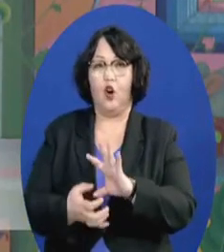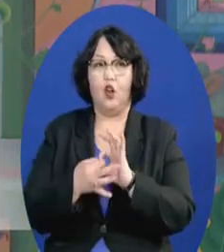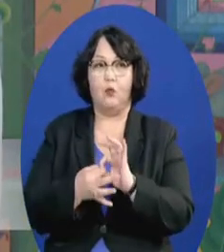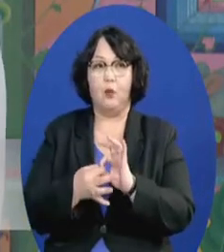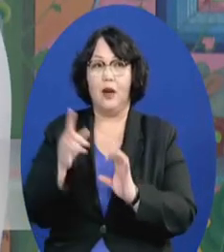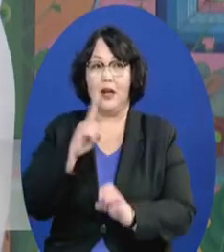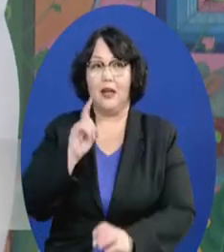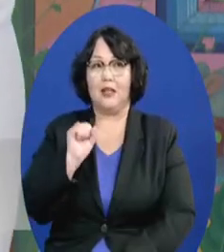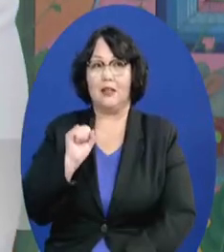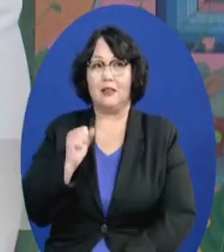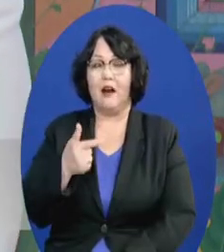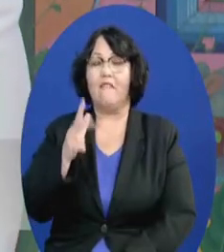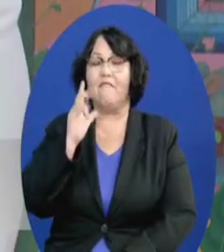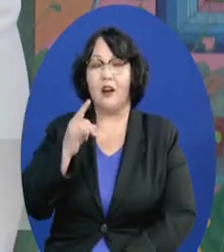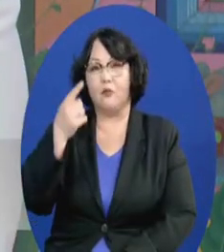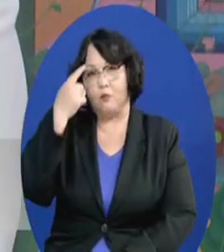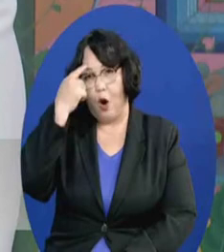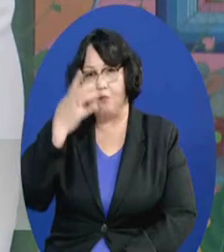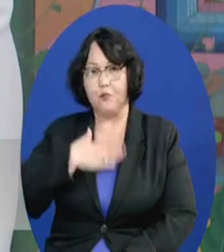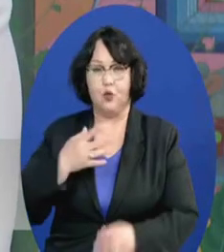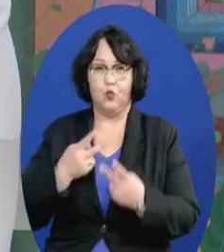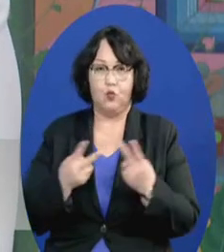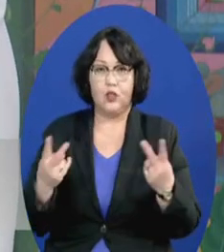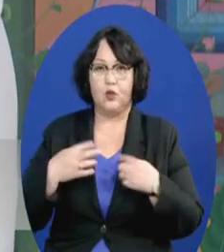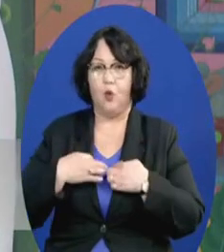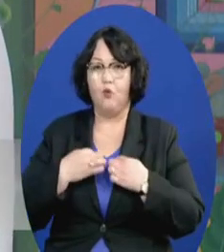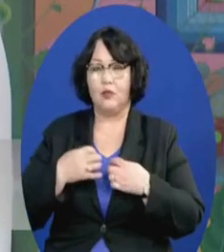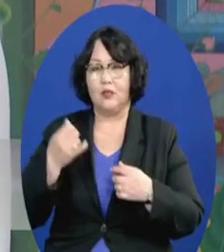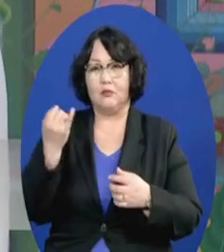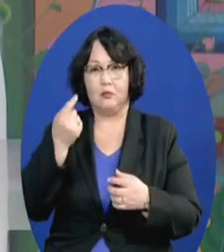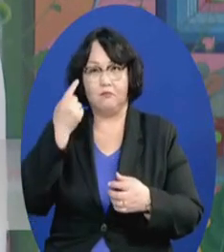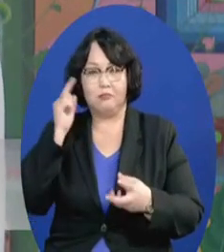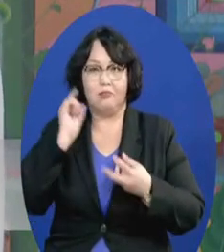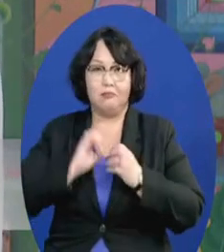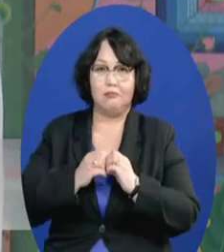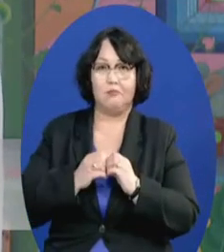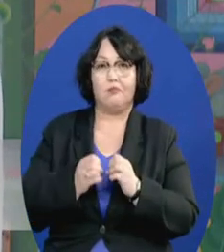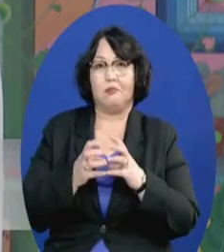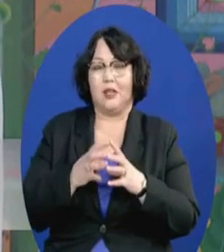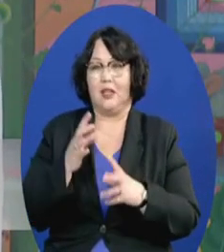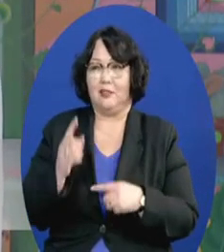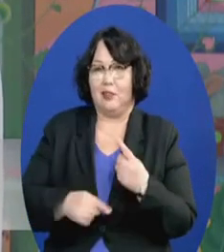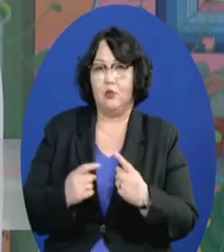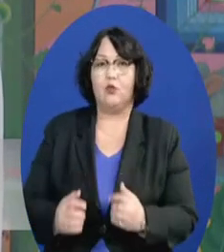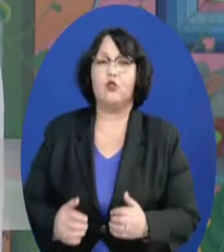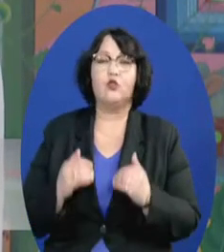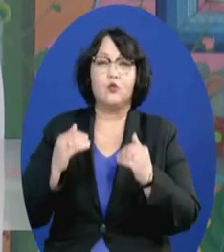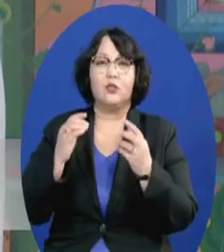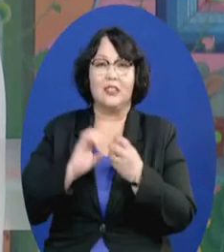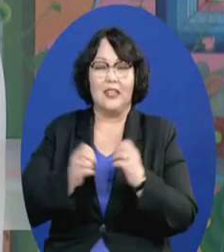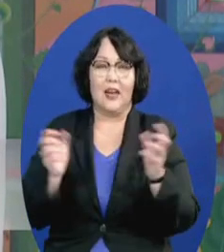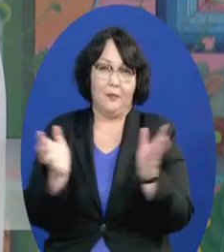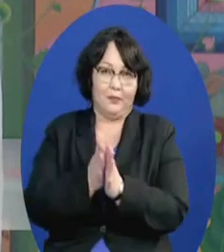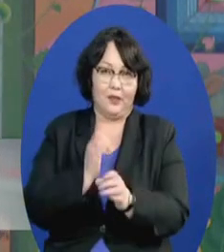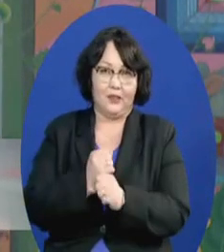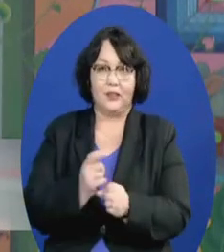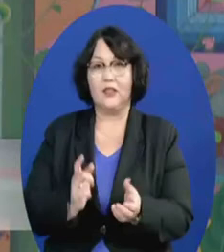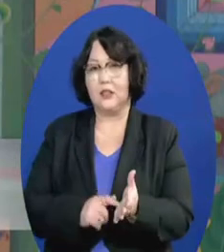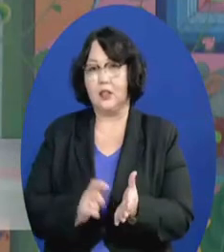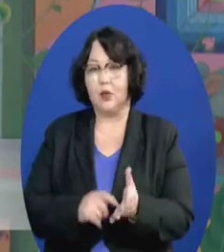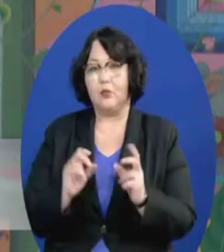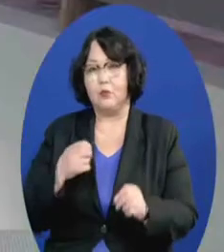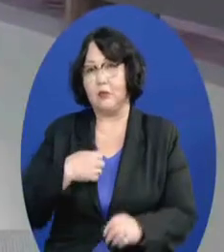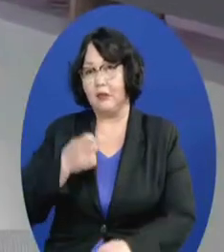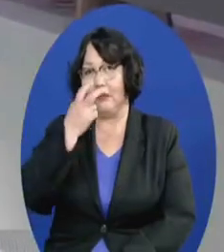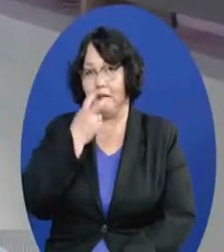одоо ажиллагаан дээр илүү төвлөрч ажиллаж Монгол үндэснийхээ хувцсыг бас илүү сайн хөгжүүлэх тал дээр нь хамтарч ажиллах шаардлагатай